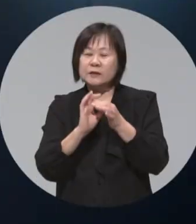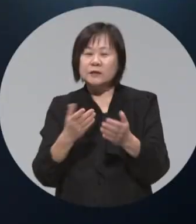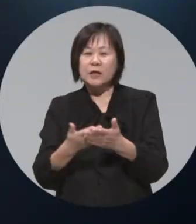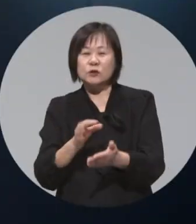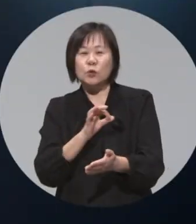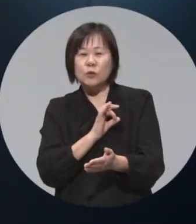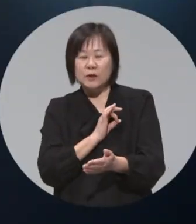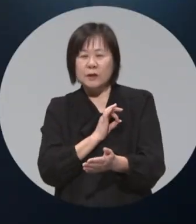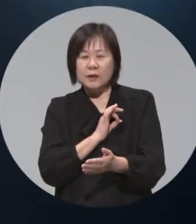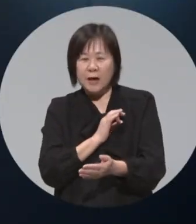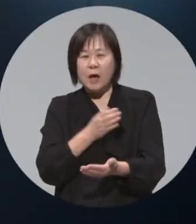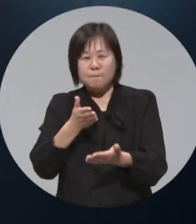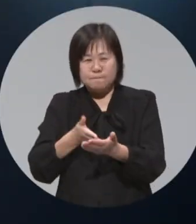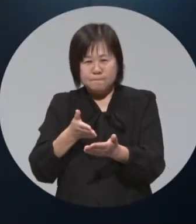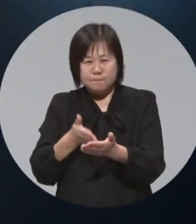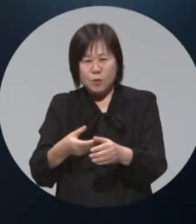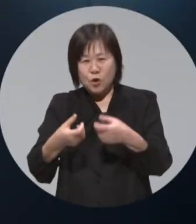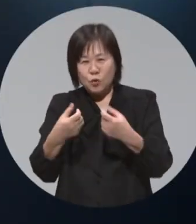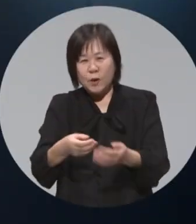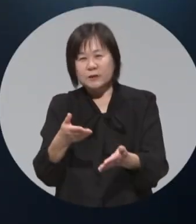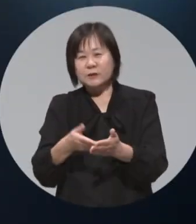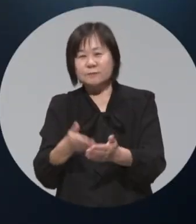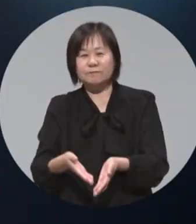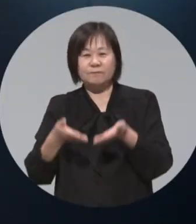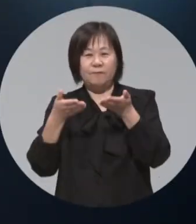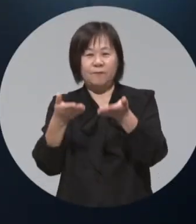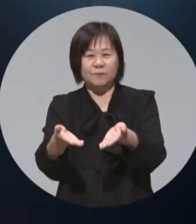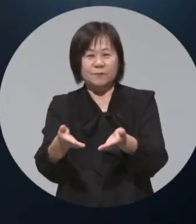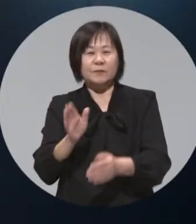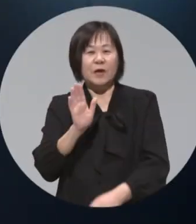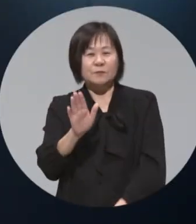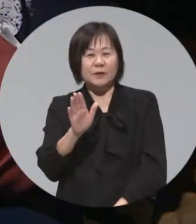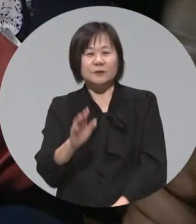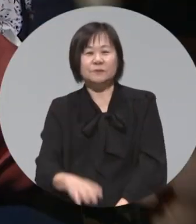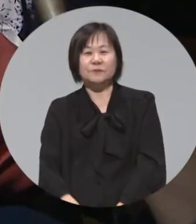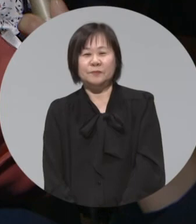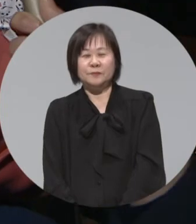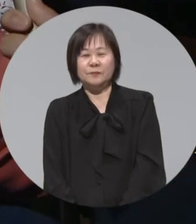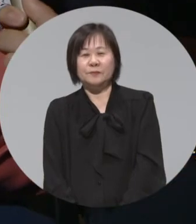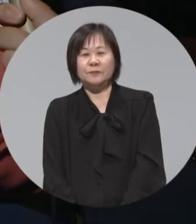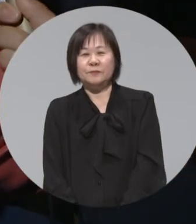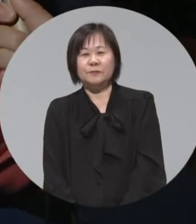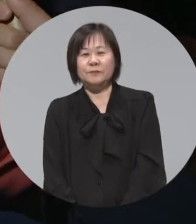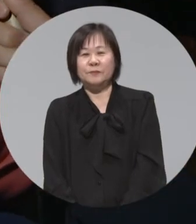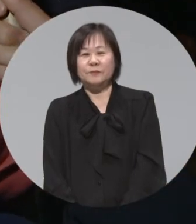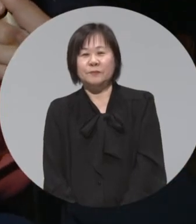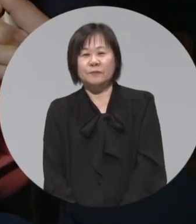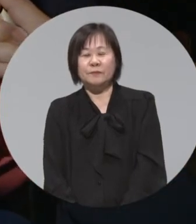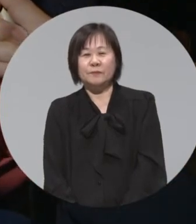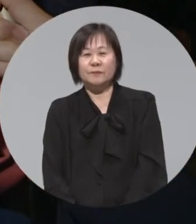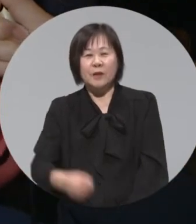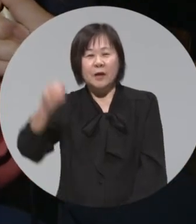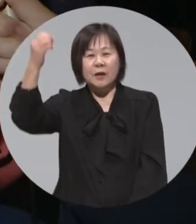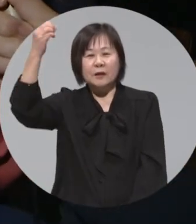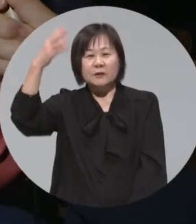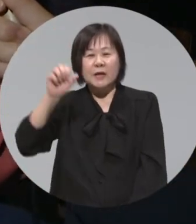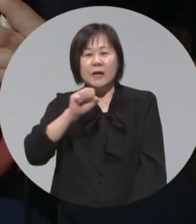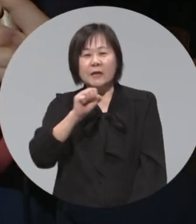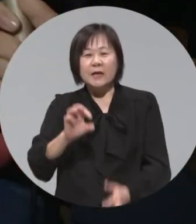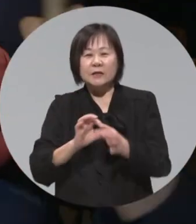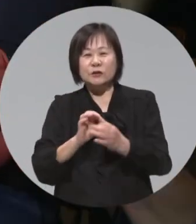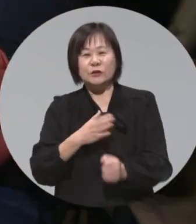が生で詳しく分かりやすく解説させていただいております。 星座のことが分かってよかった